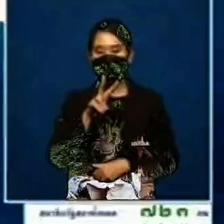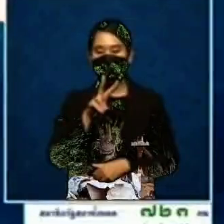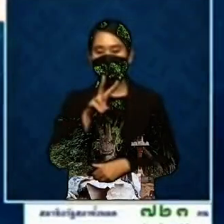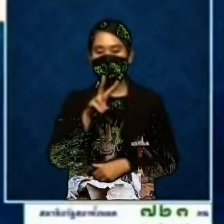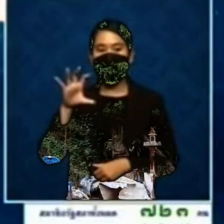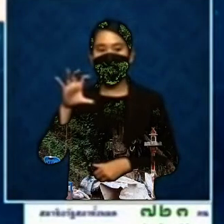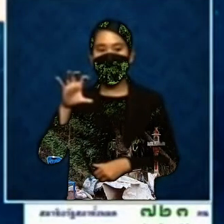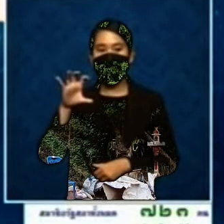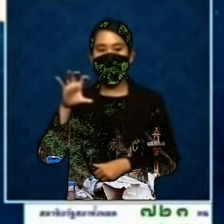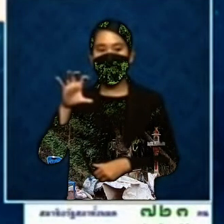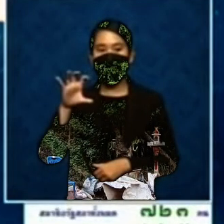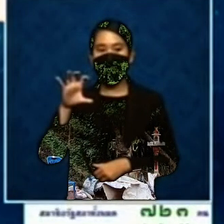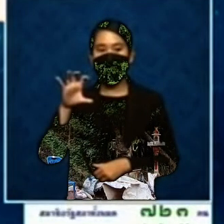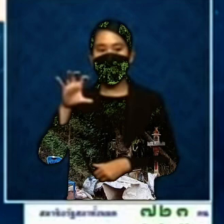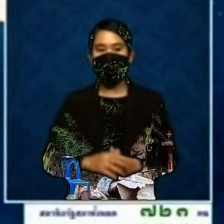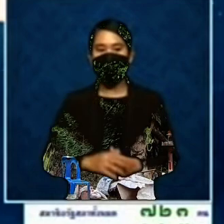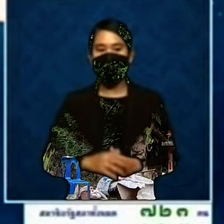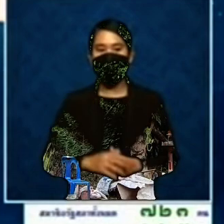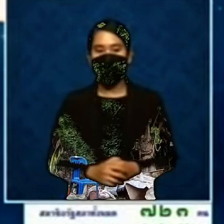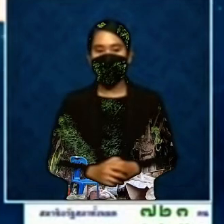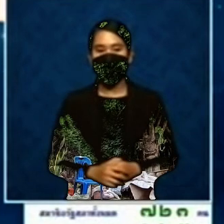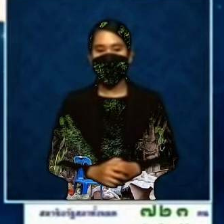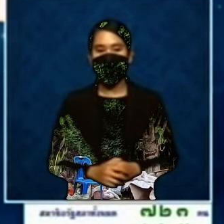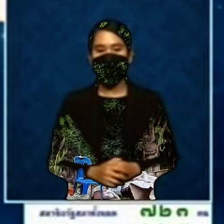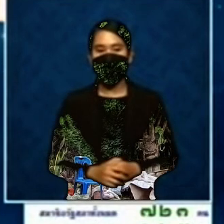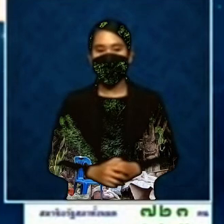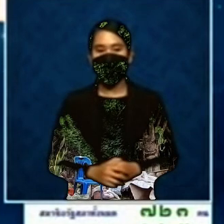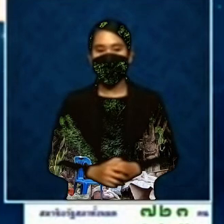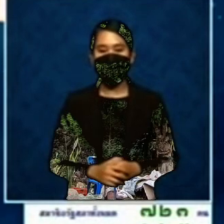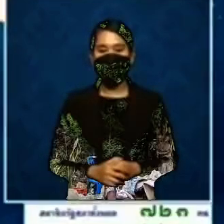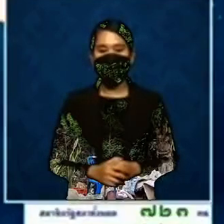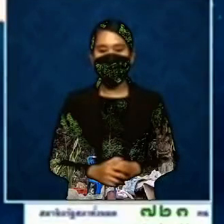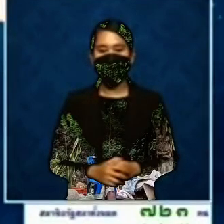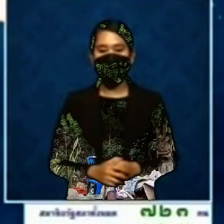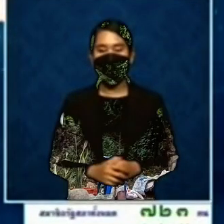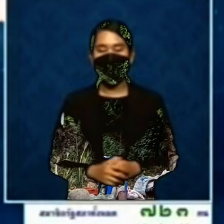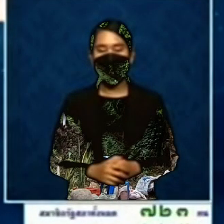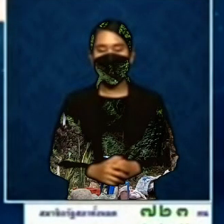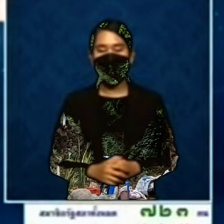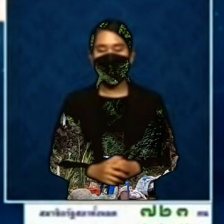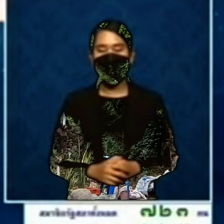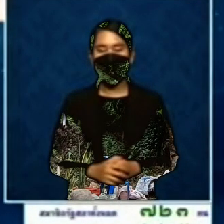250พลเอกนิวัฒน์มีนโยธิน